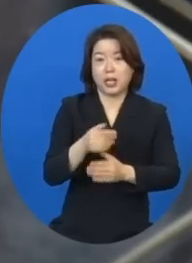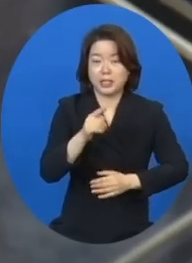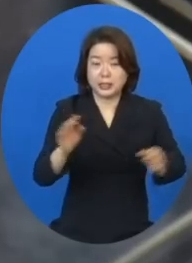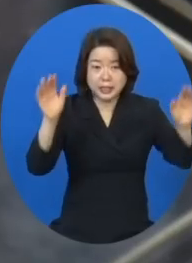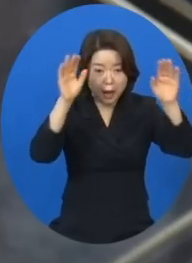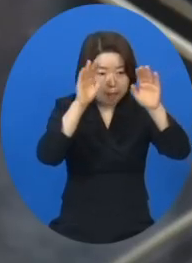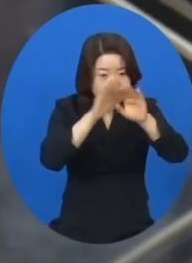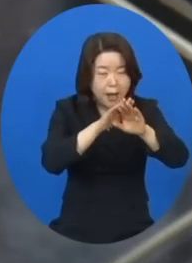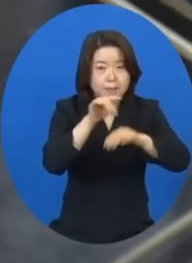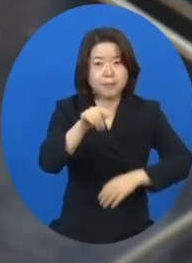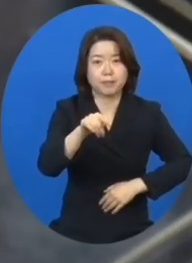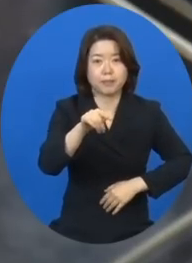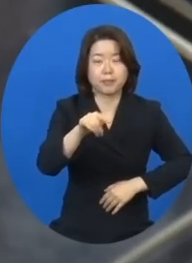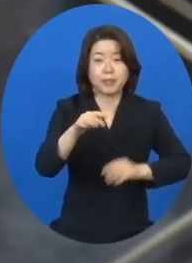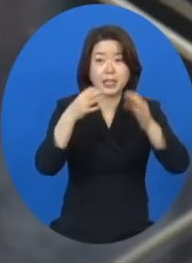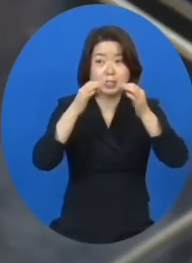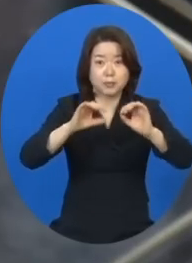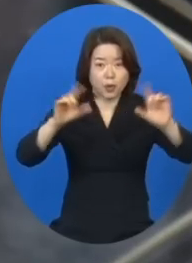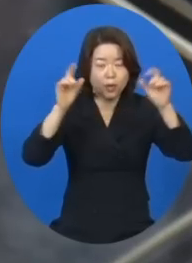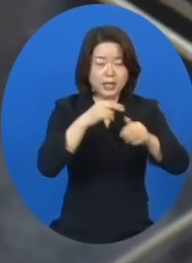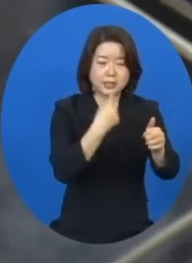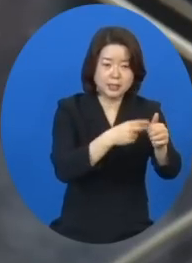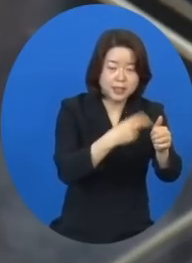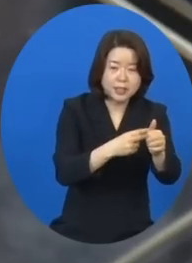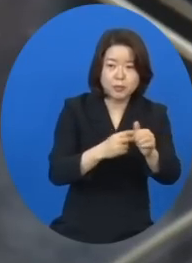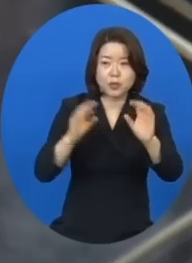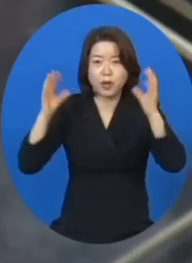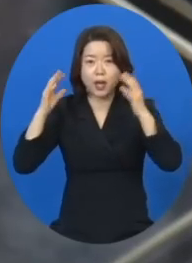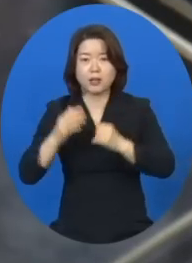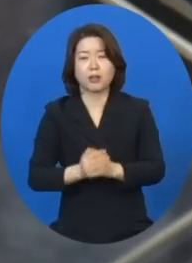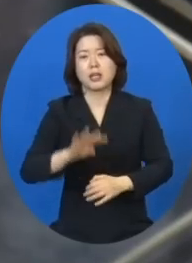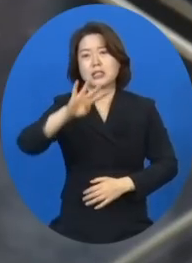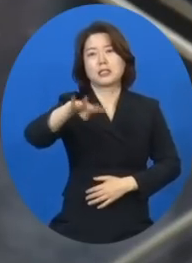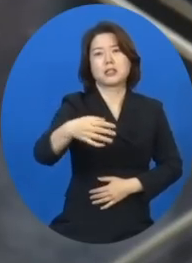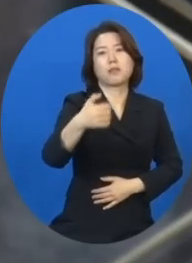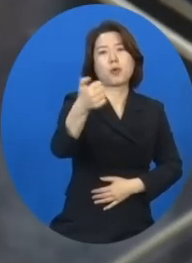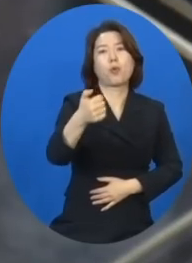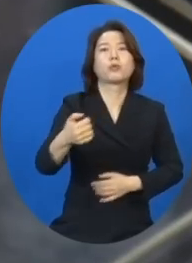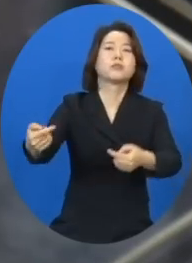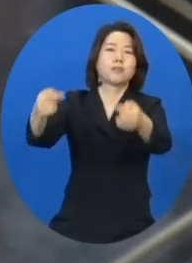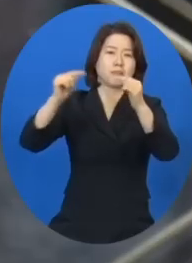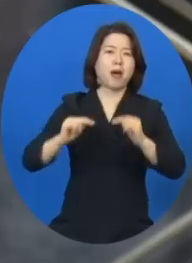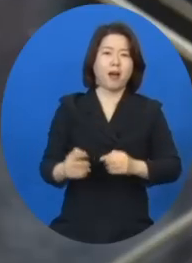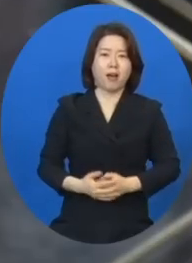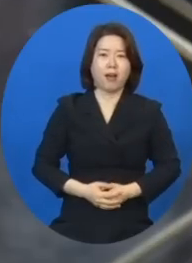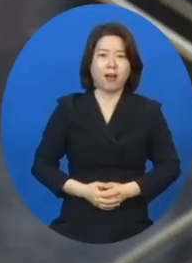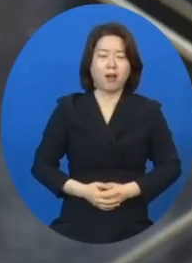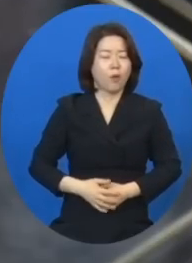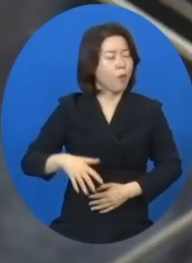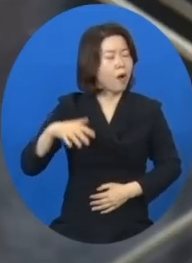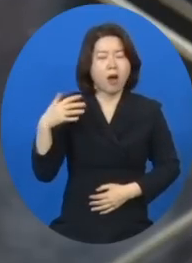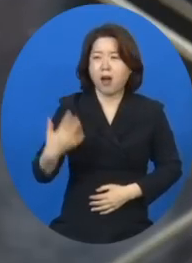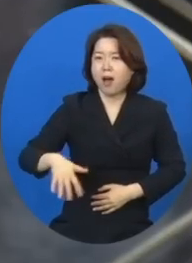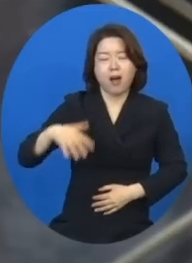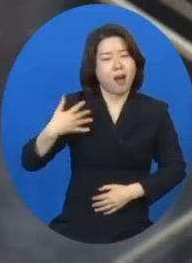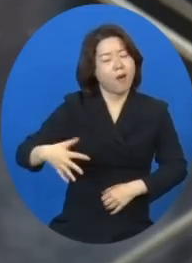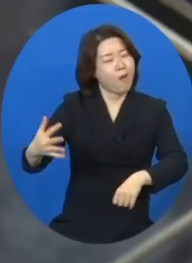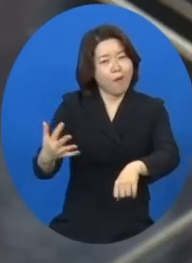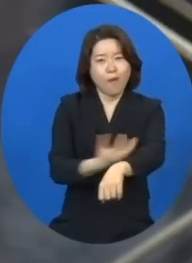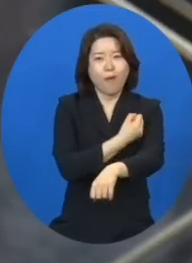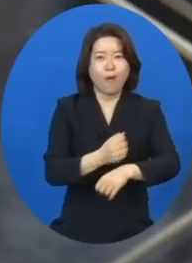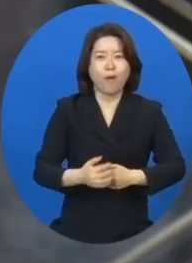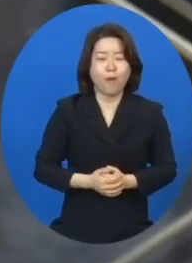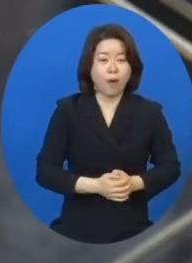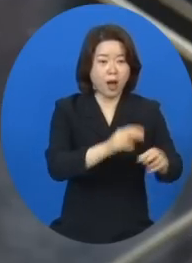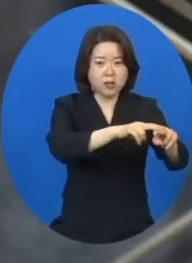밤에 선생님과 아이들 450명이 왔습니다. 난리가 났어요. 자리에